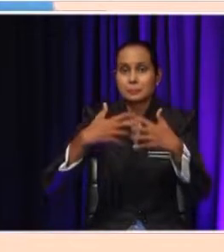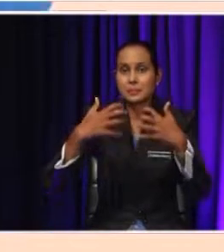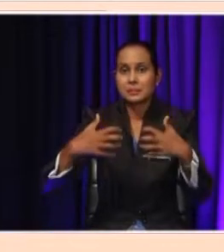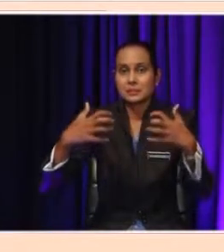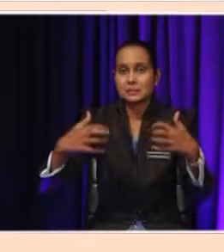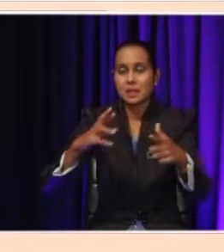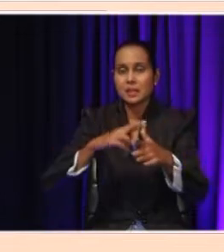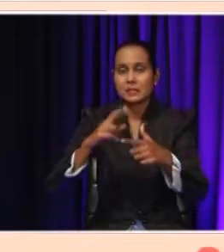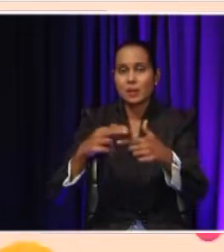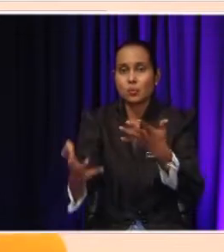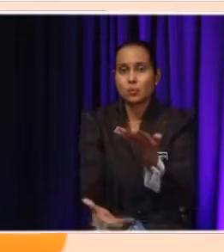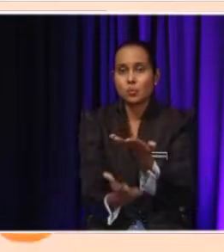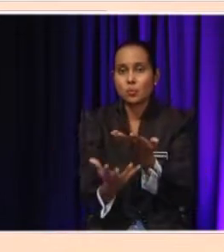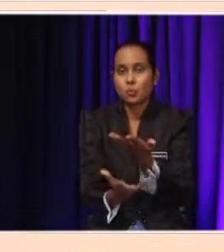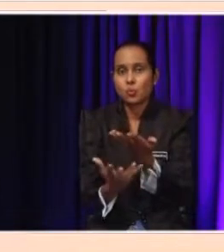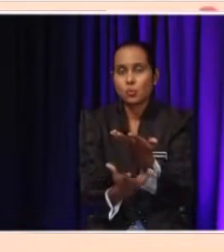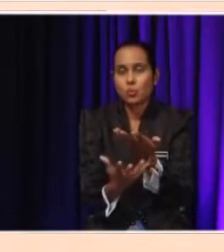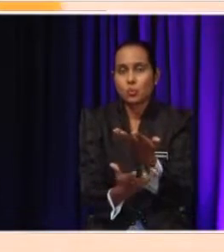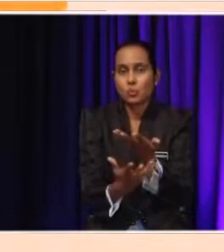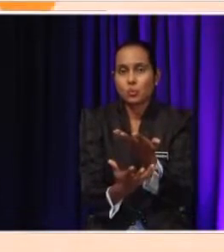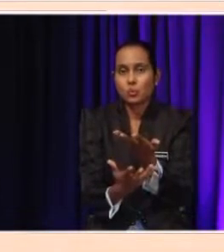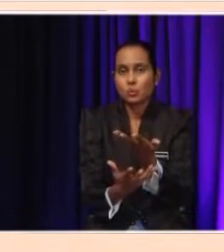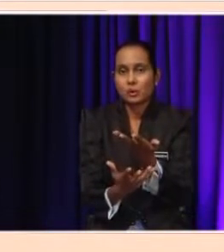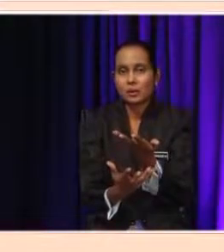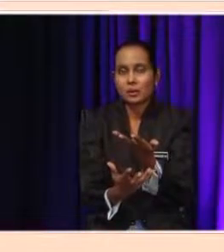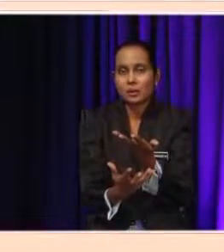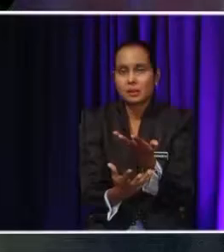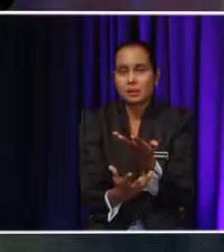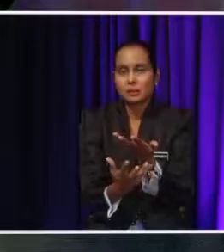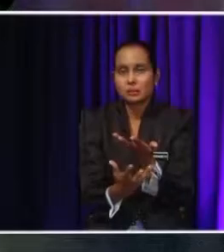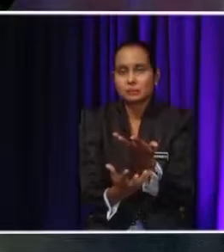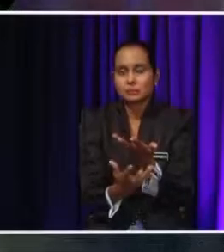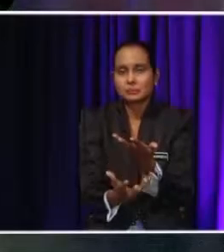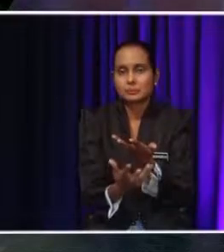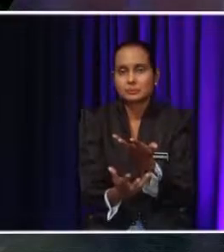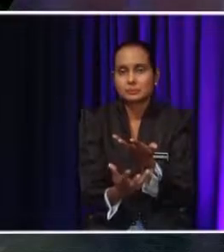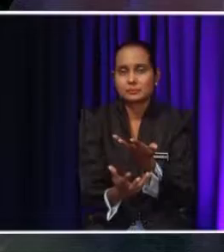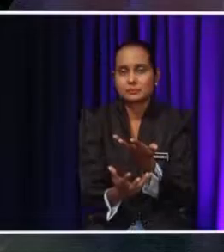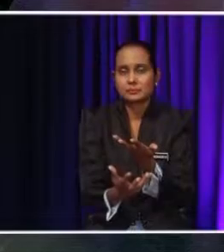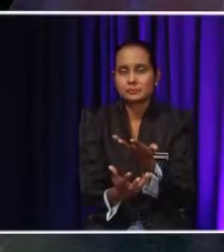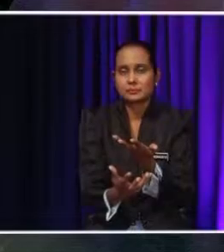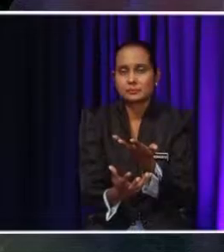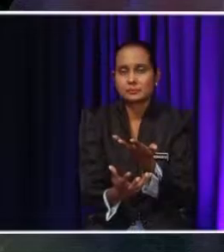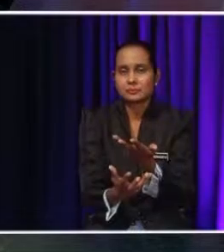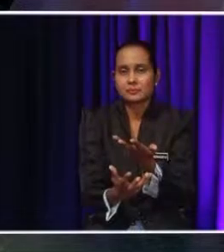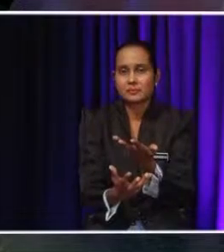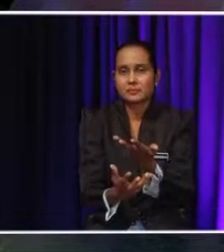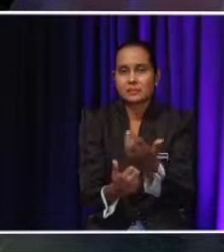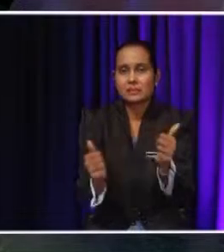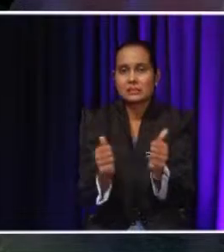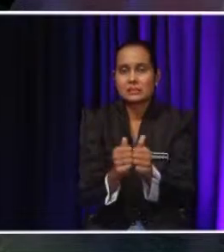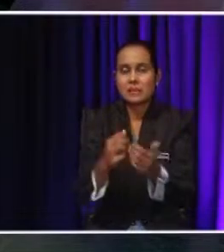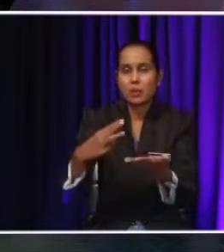pengukus pengukus butuh sepikal dia mengukus tadi Kalau speaker Ingat saya aja kita masak